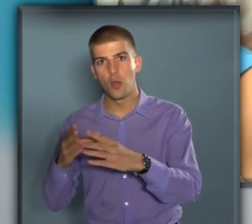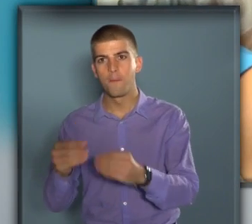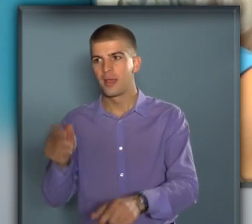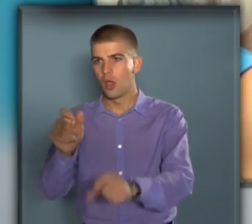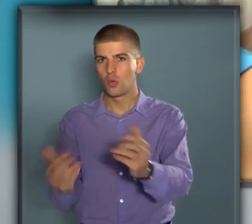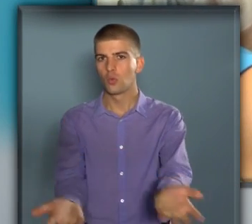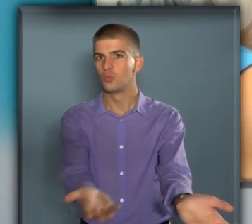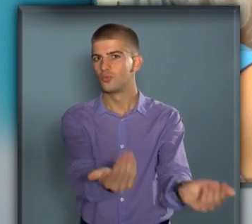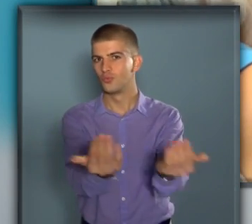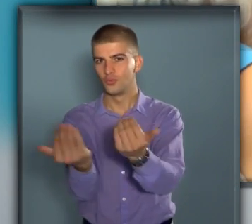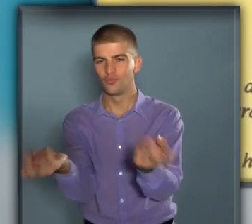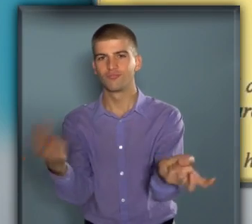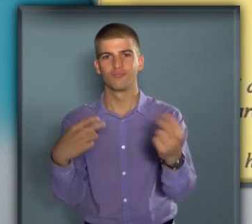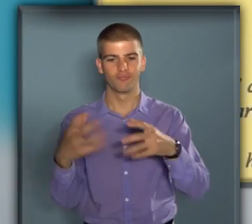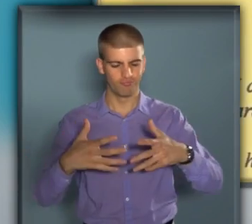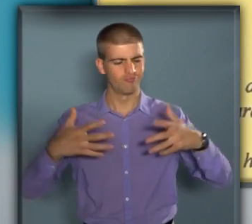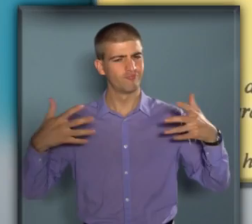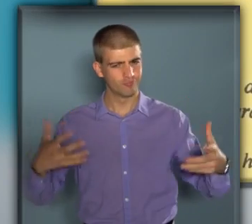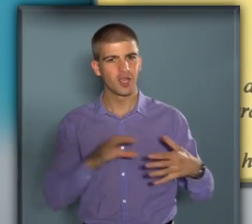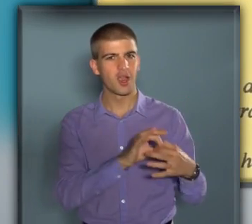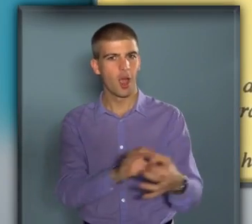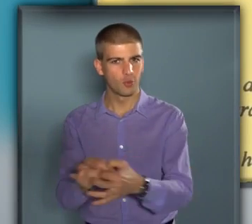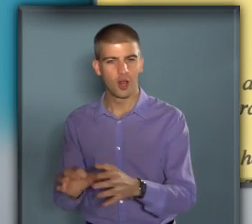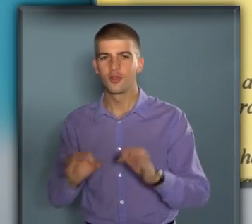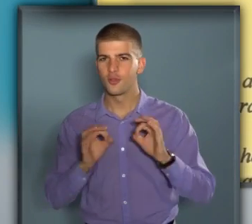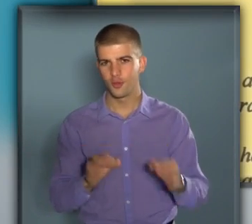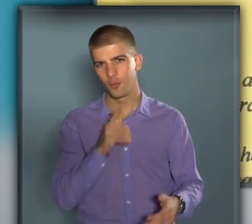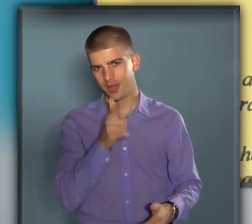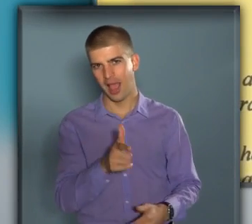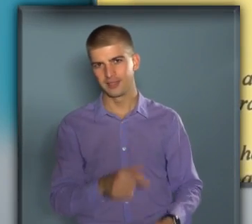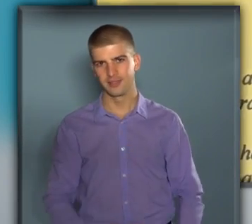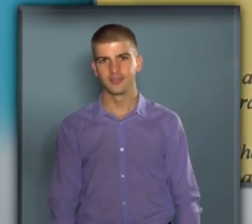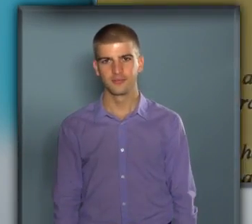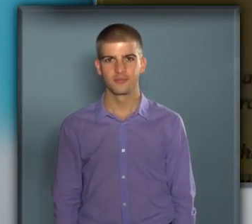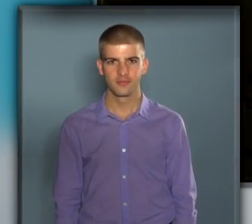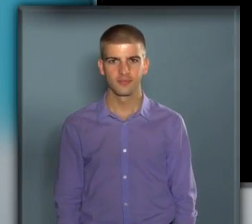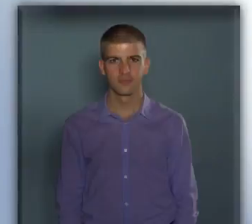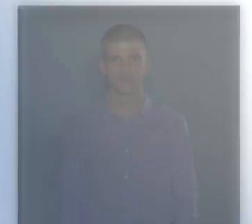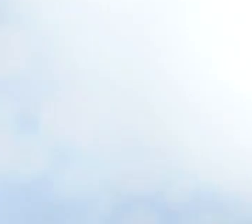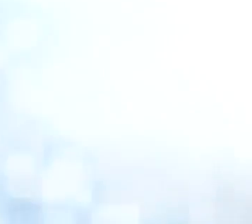nevelőpedagógusoknak arra, hogy eredményesebb kapcsolatokat alakíthassanak ki a gyermekekkel.